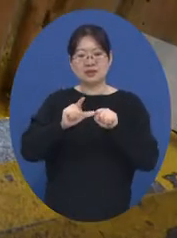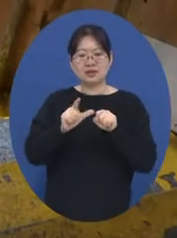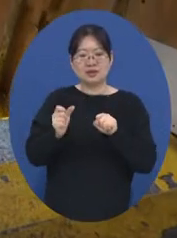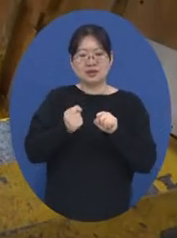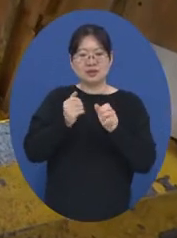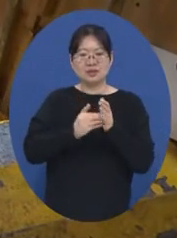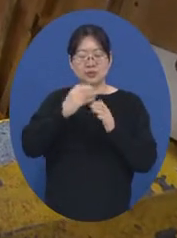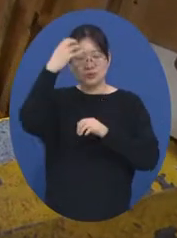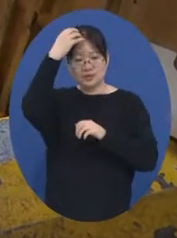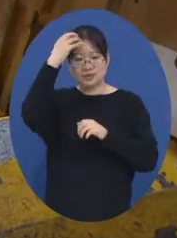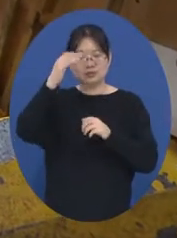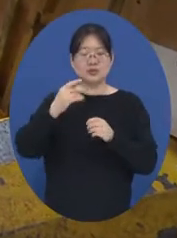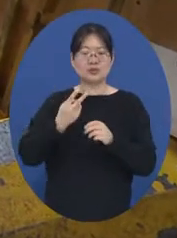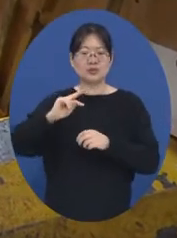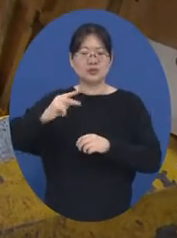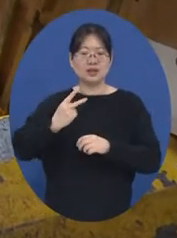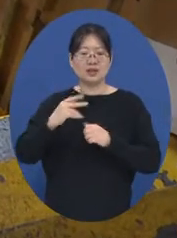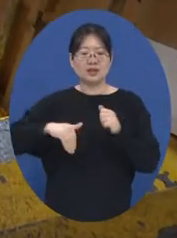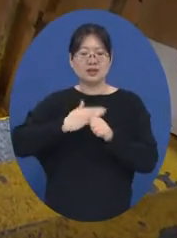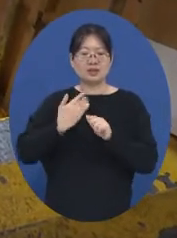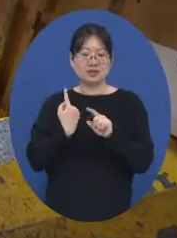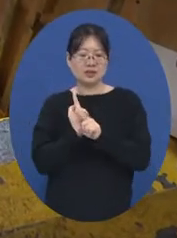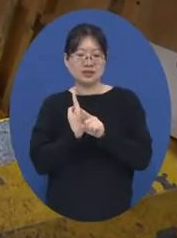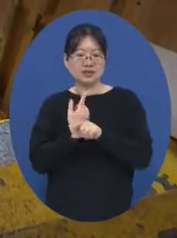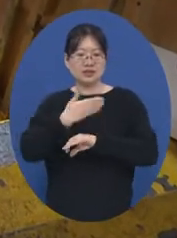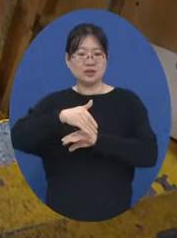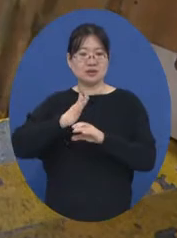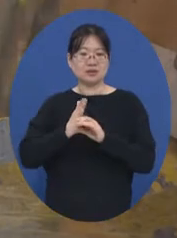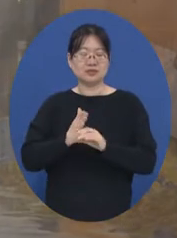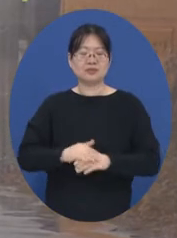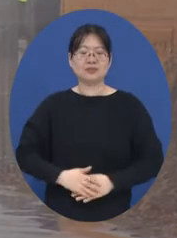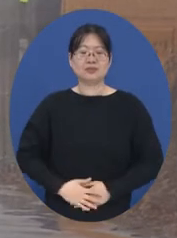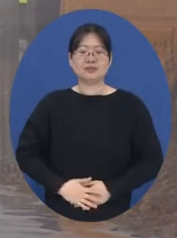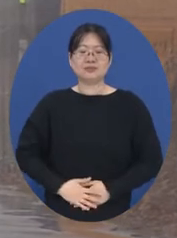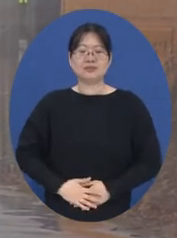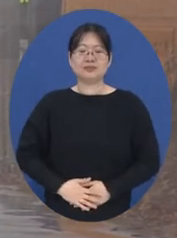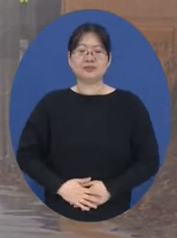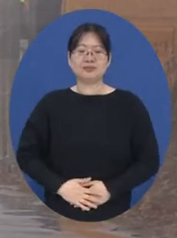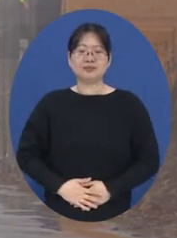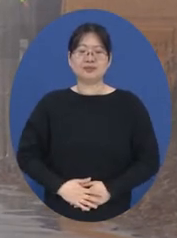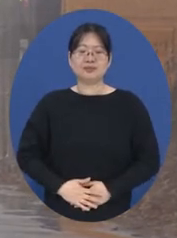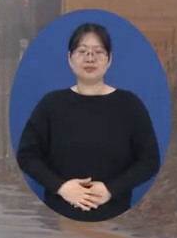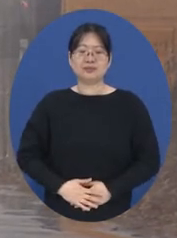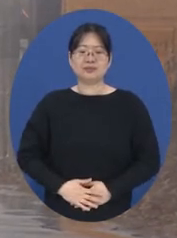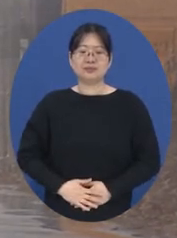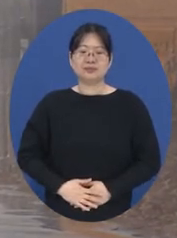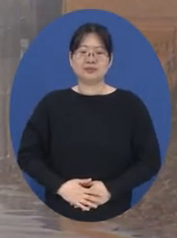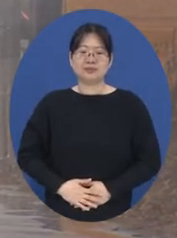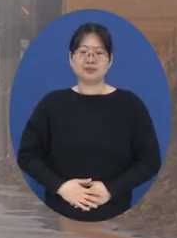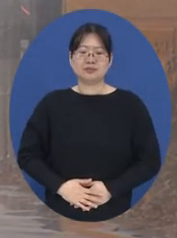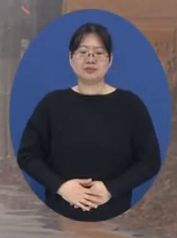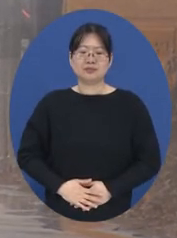지붕 교체 등 시설 환경 개선을 검토할 계획입니다. 경기지TV 구영슬입니다.